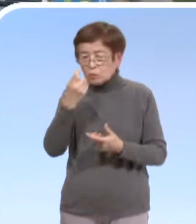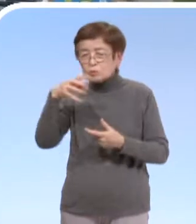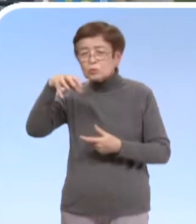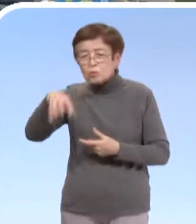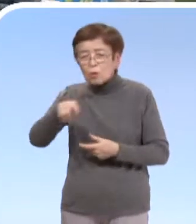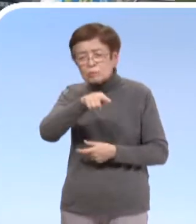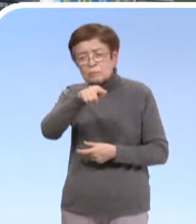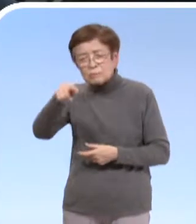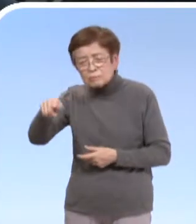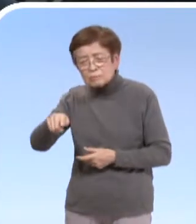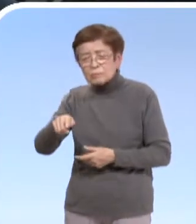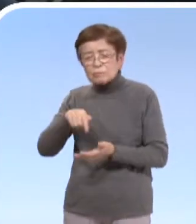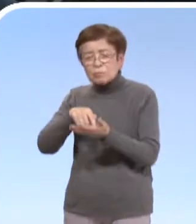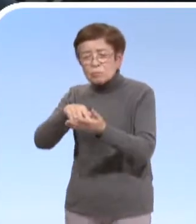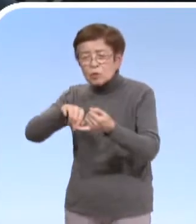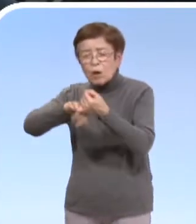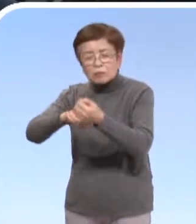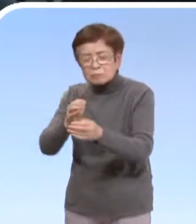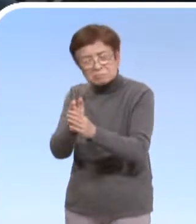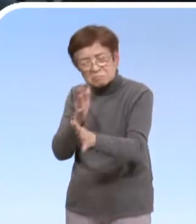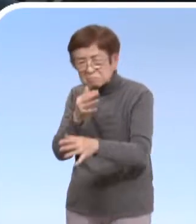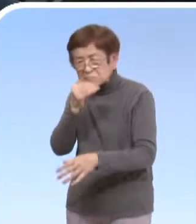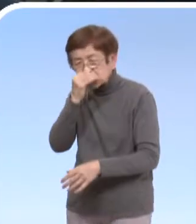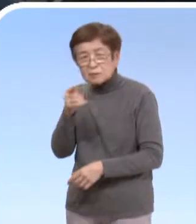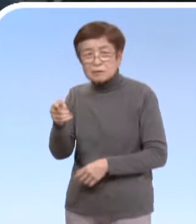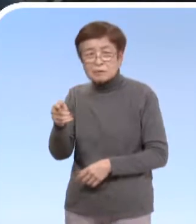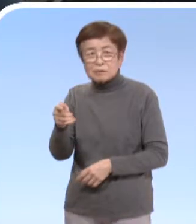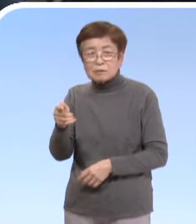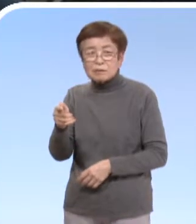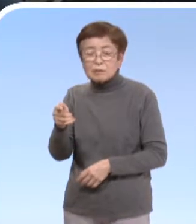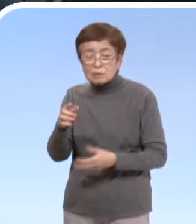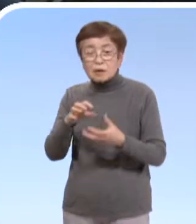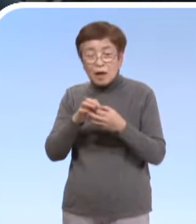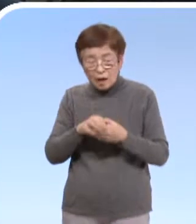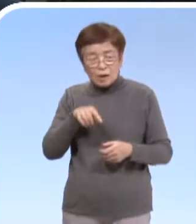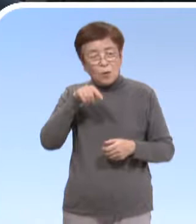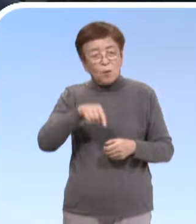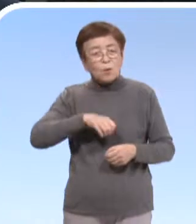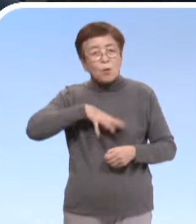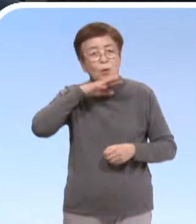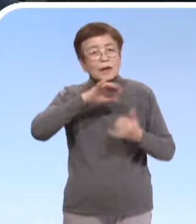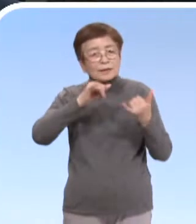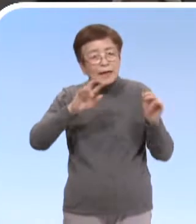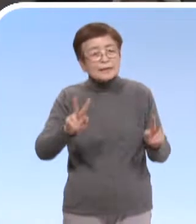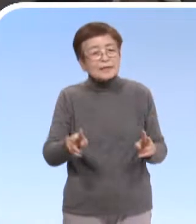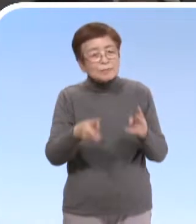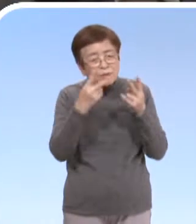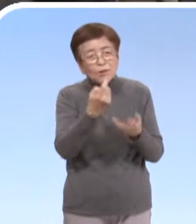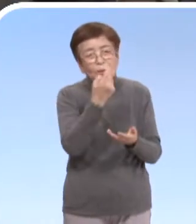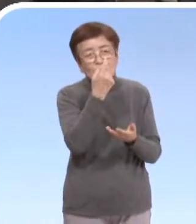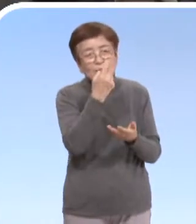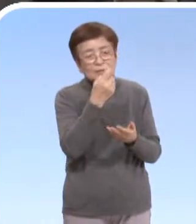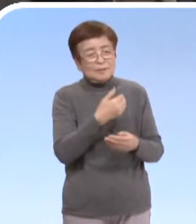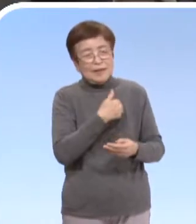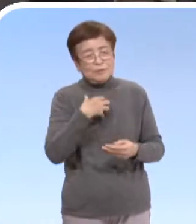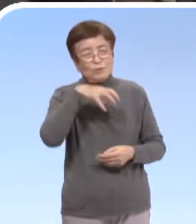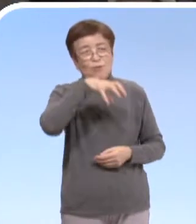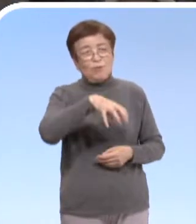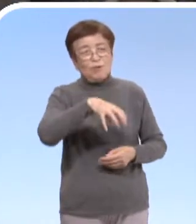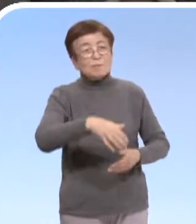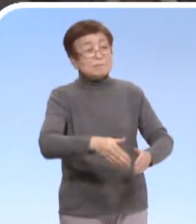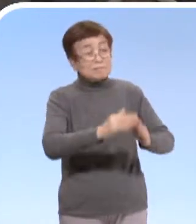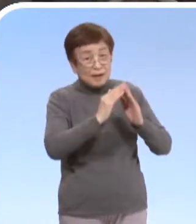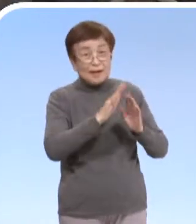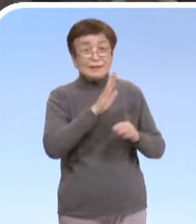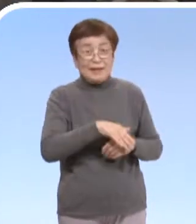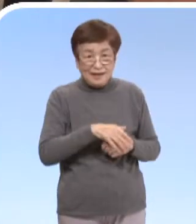予約が取りづらくなっています。そこで高齢者講習を専門に行うこの施設が受講待ち解消の